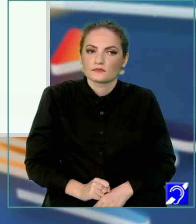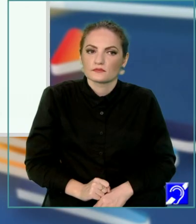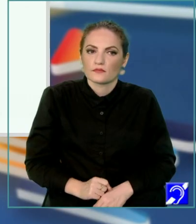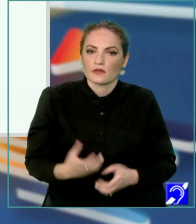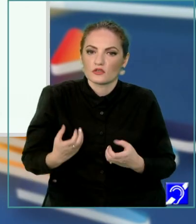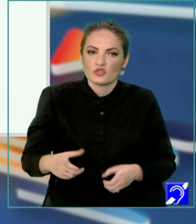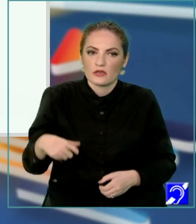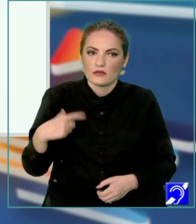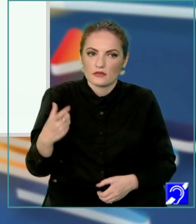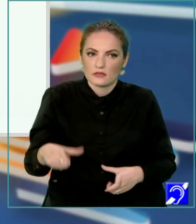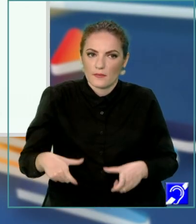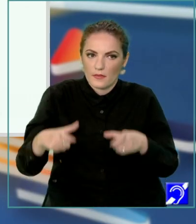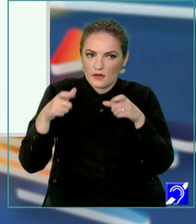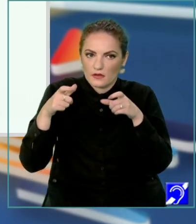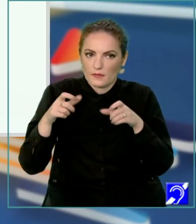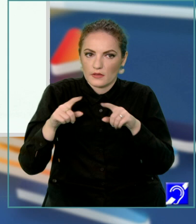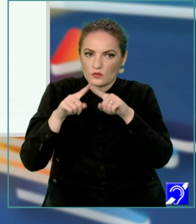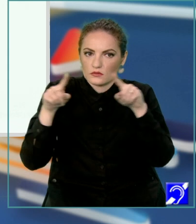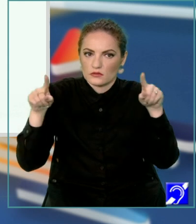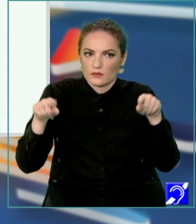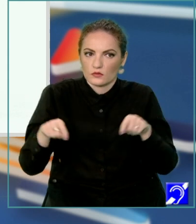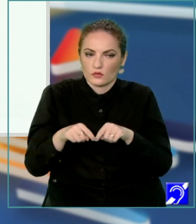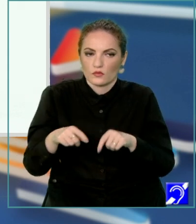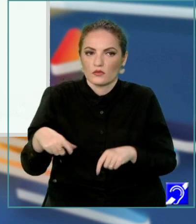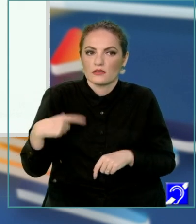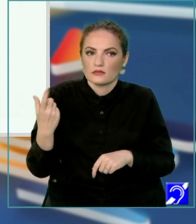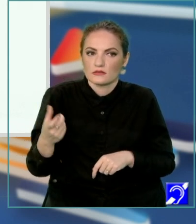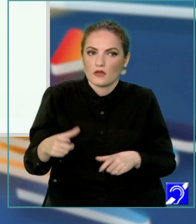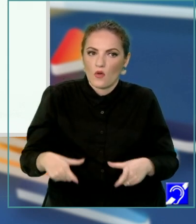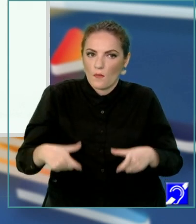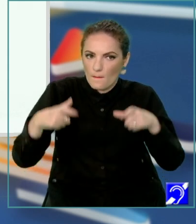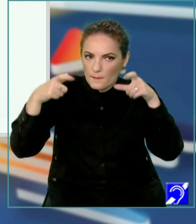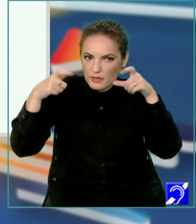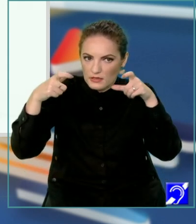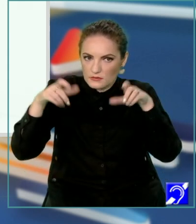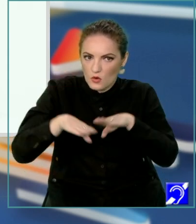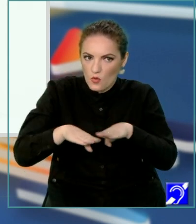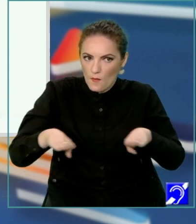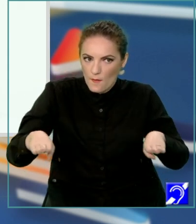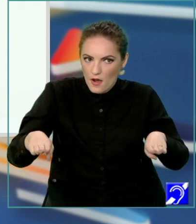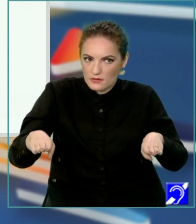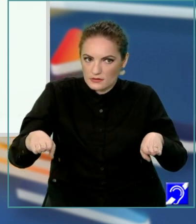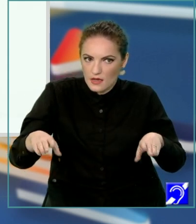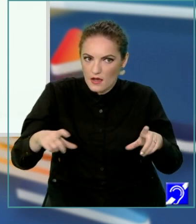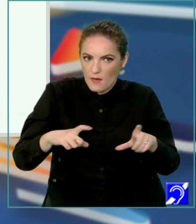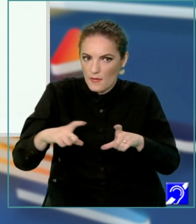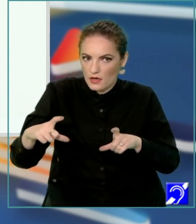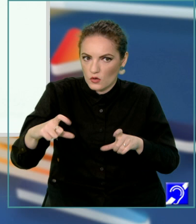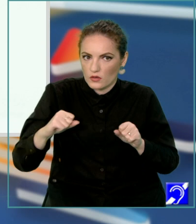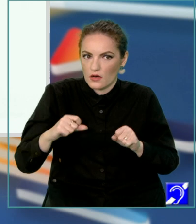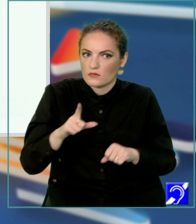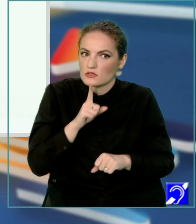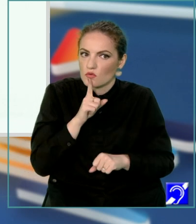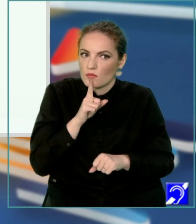este paralelipipedul dreptunghic o prismă care are ca bază un paralelogram se numește paralelipipede